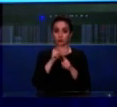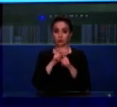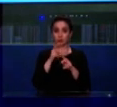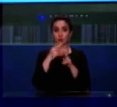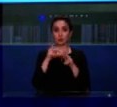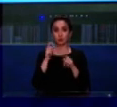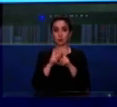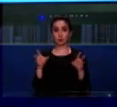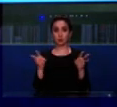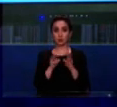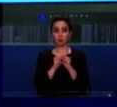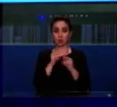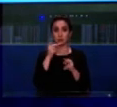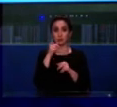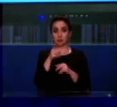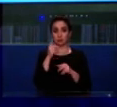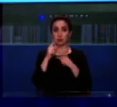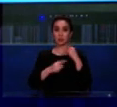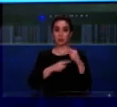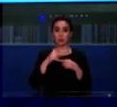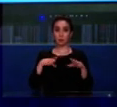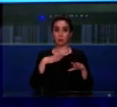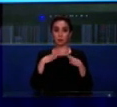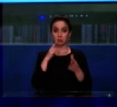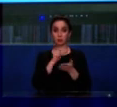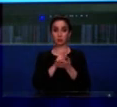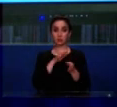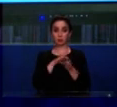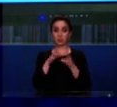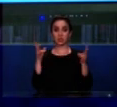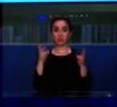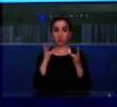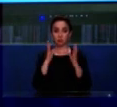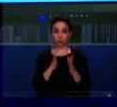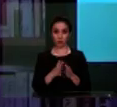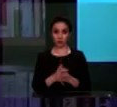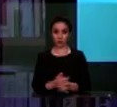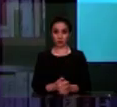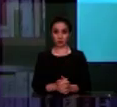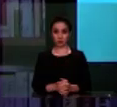va so'z birikmalari sizga keyingi mashqni bajarishda kerak bo'ladi.